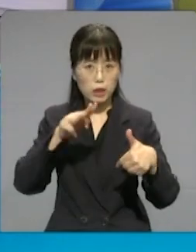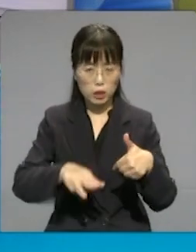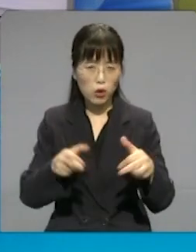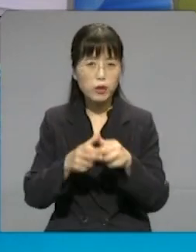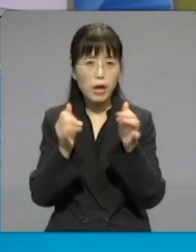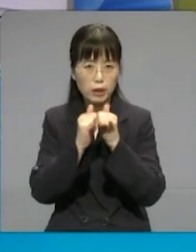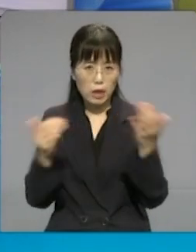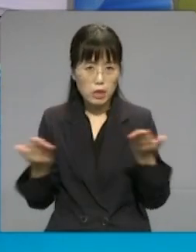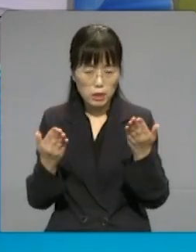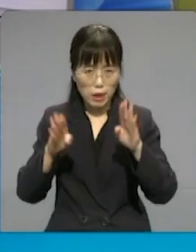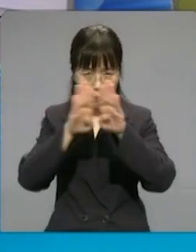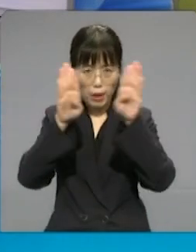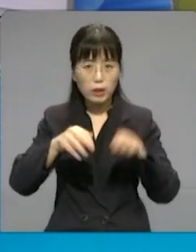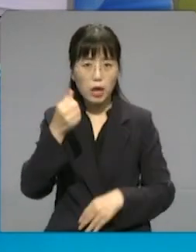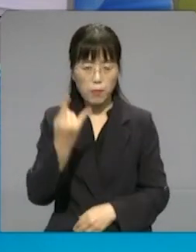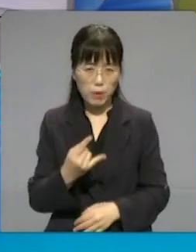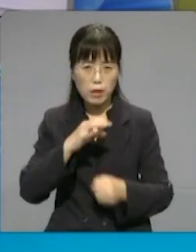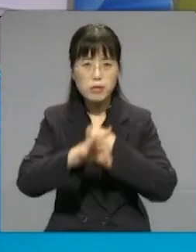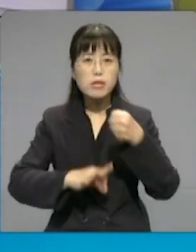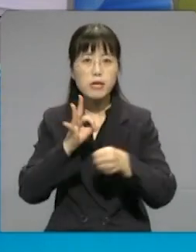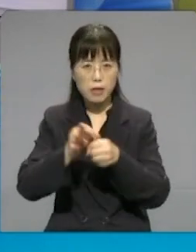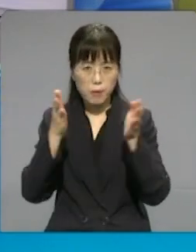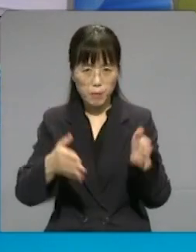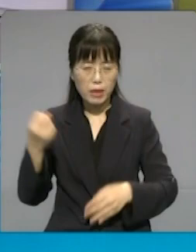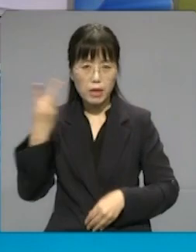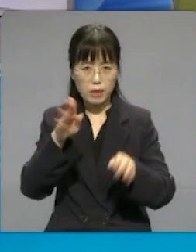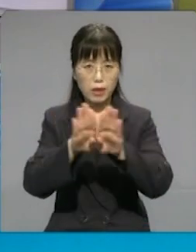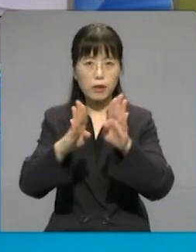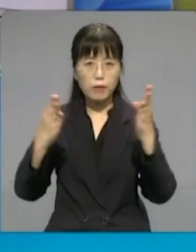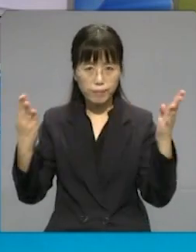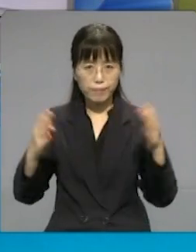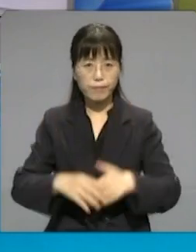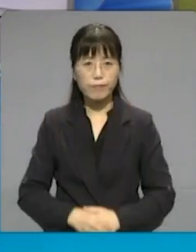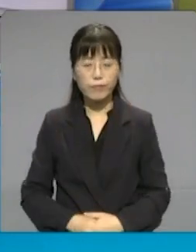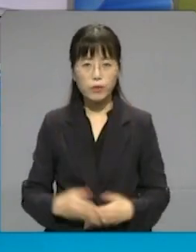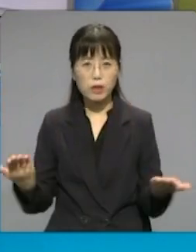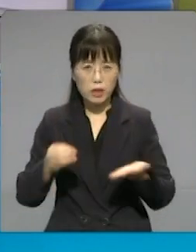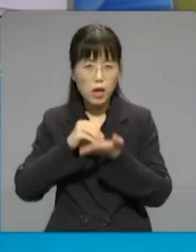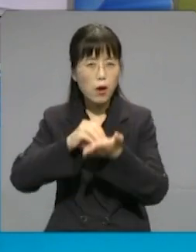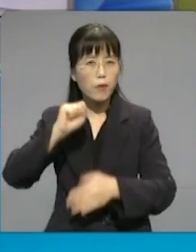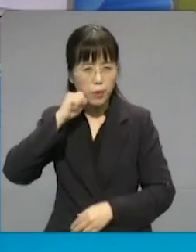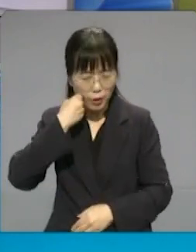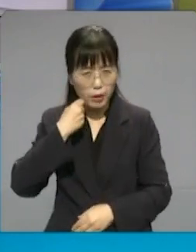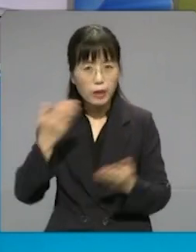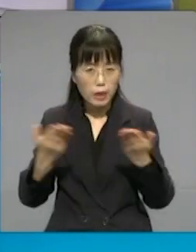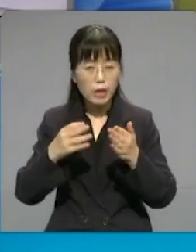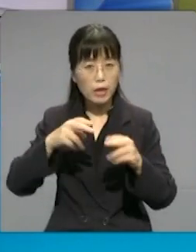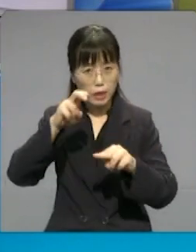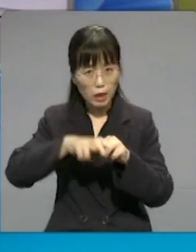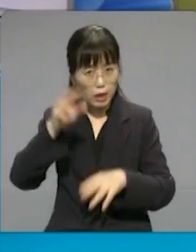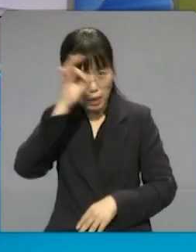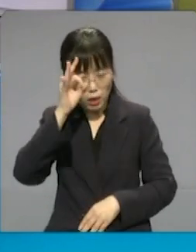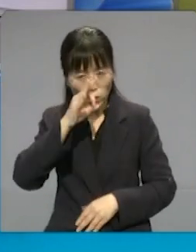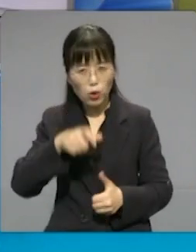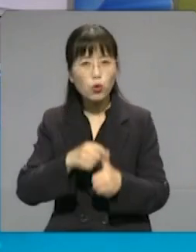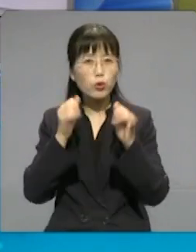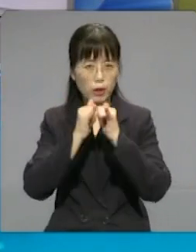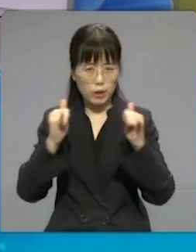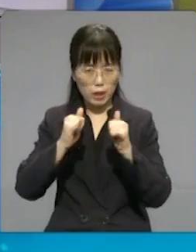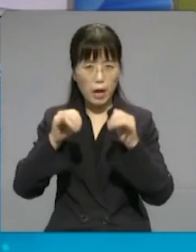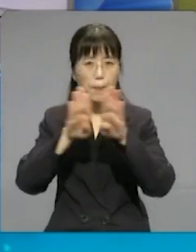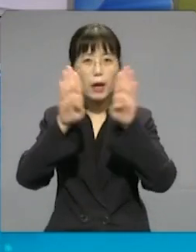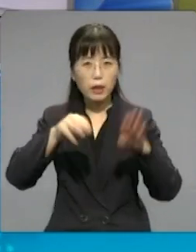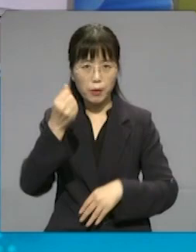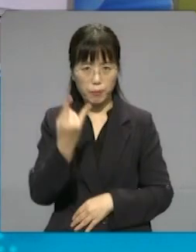인천 장애인 일자리 박람회가 10년 만에 다시 열렸습니다. 취업난 속에 일자리를 찾으려는 구직자들로